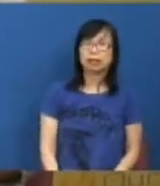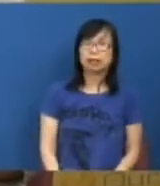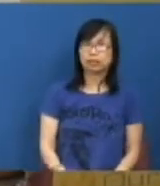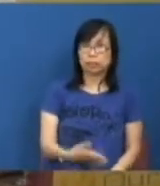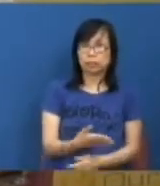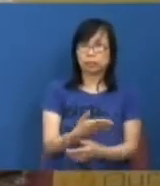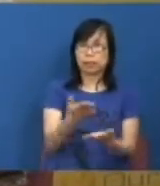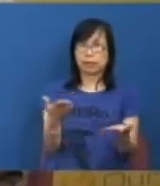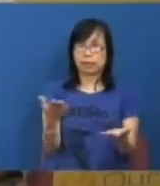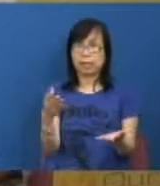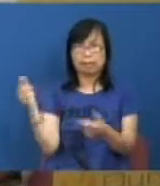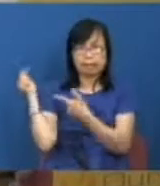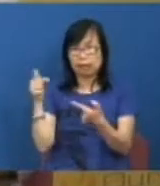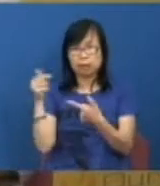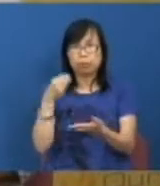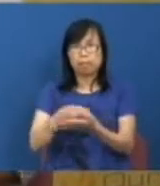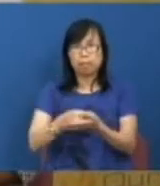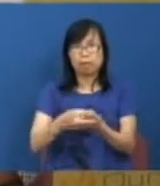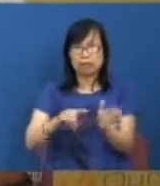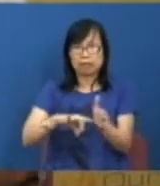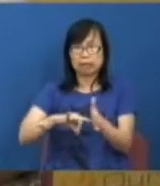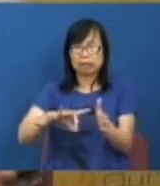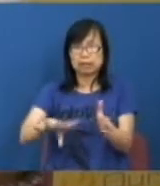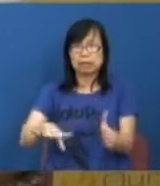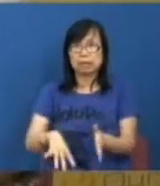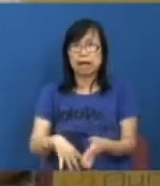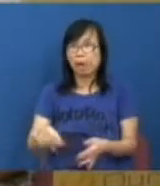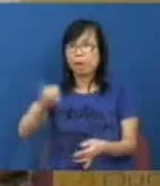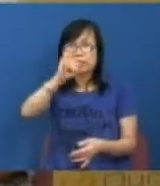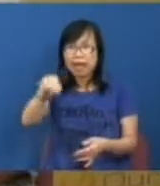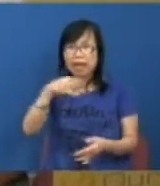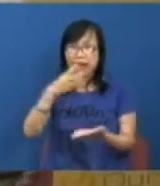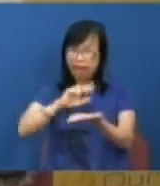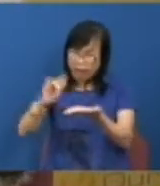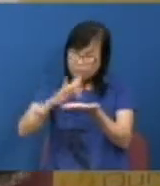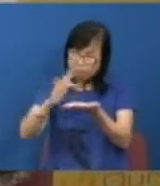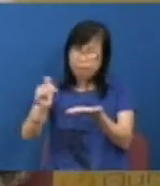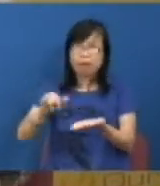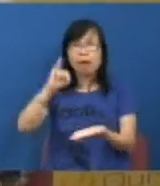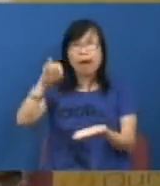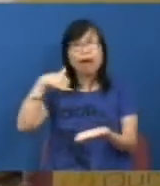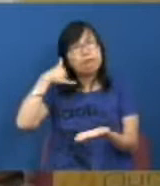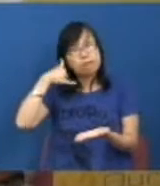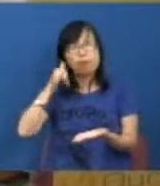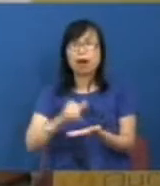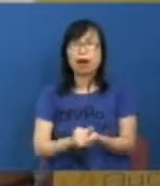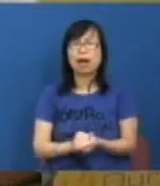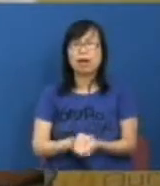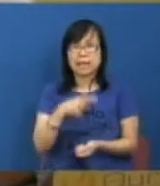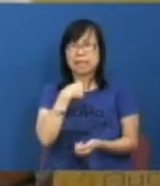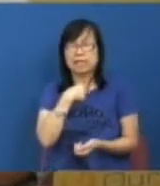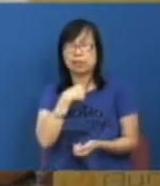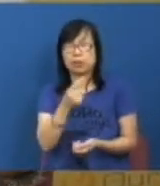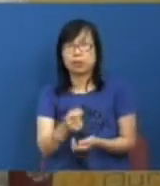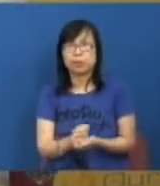大家只會繼續買多啲電子儀器嘅啫，係咪？即係唔理 iPad 啊、iPhone 啊、咩 BlackBerry 啊、乜鬼都好，只有即